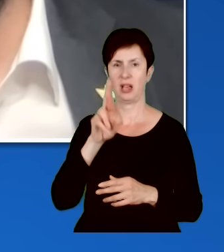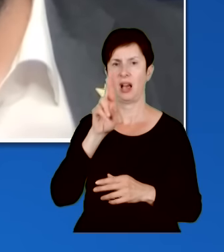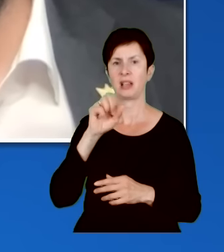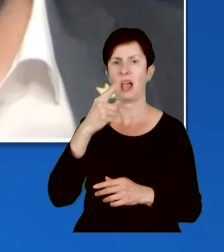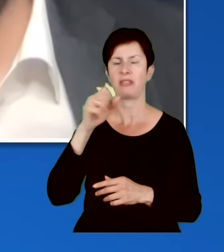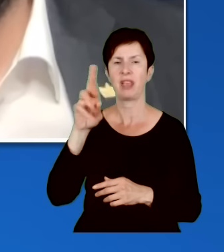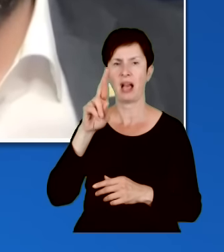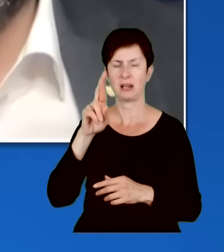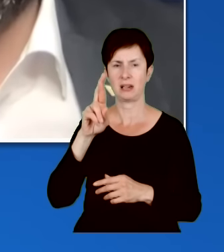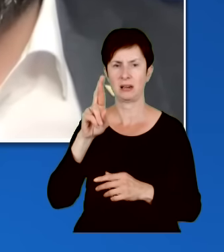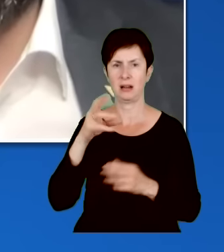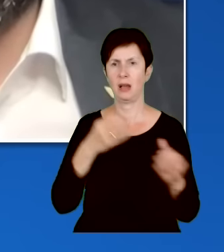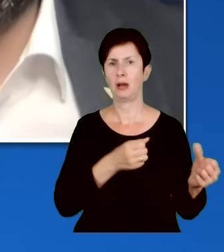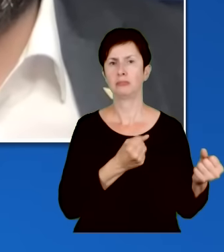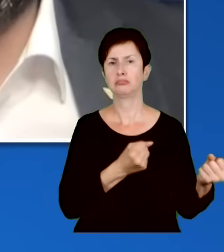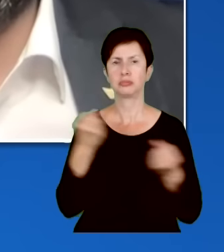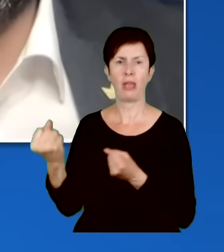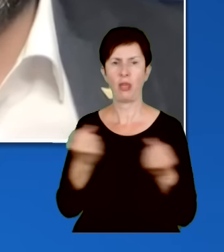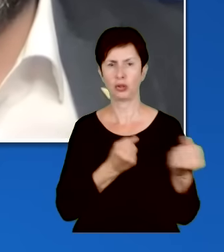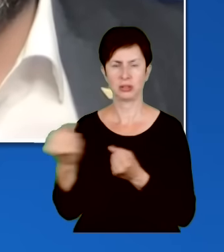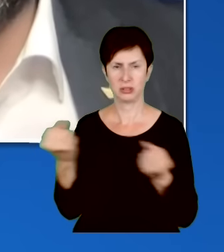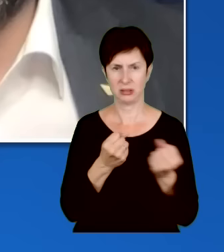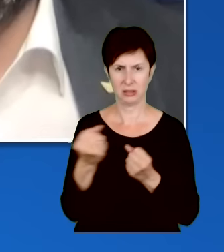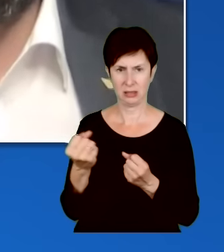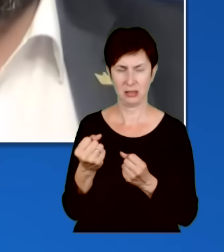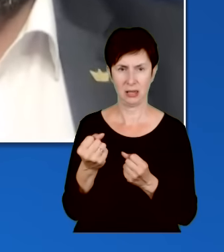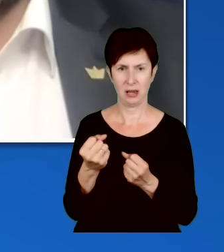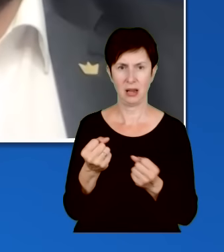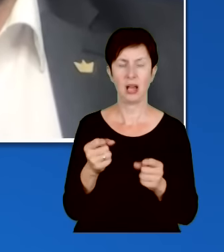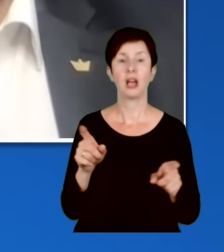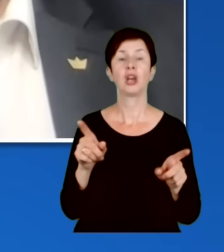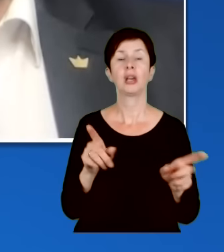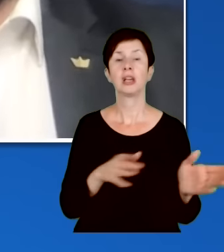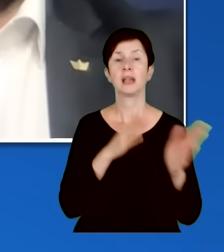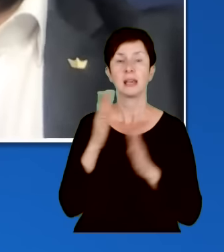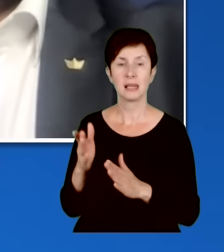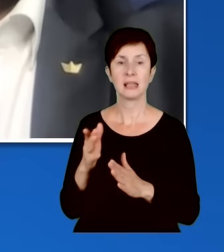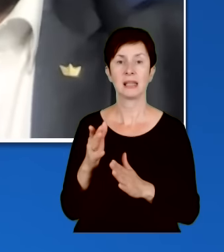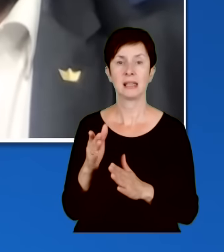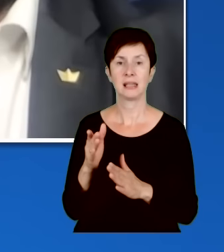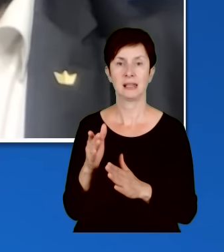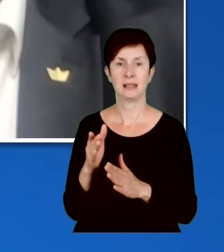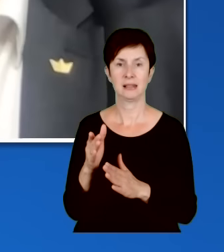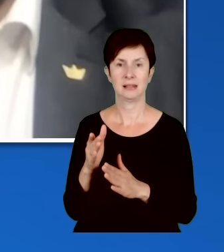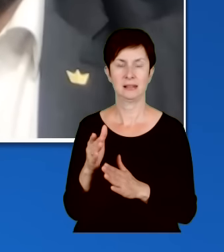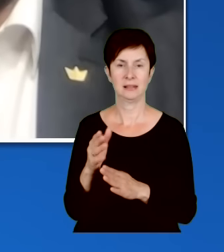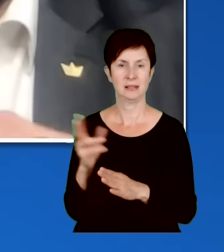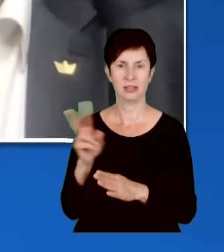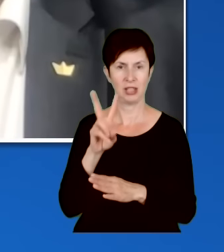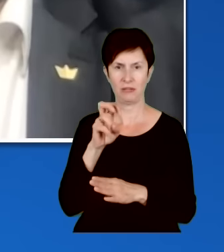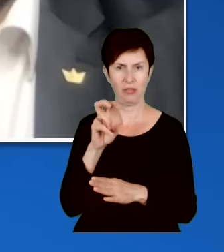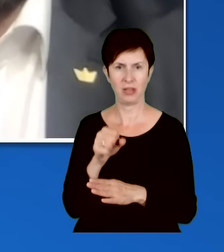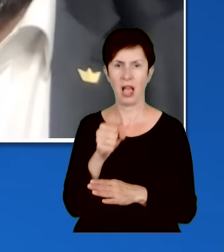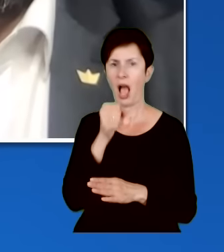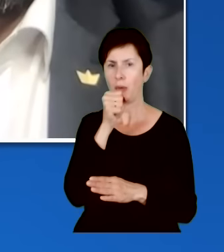jest informacje o tym na co będą wydatkowane pieniądze z kpo oraz na cały Rozumiem że nie na 200 mobilnych alkomatów bo to